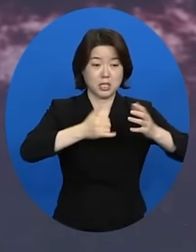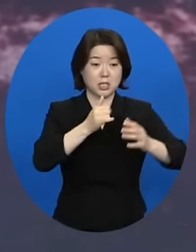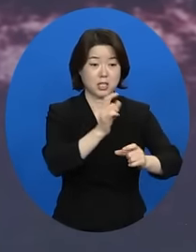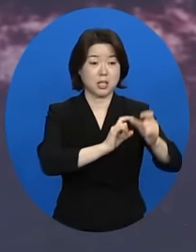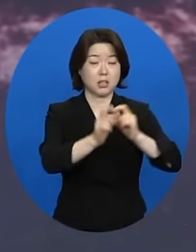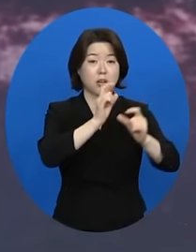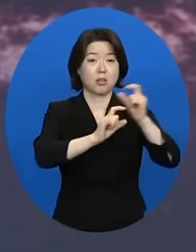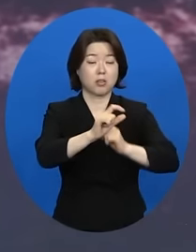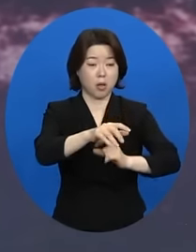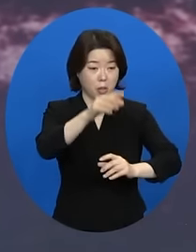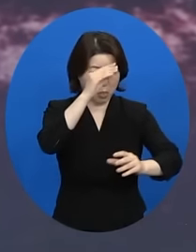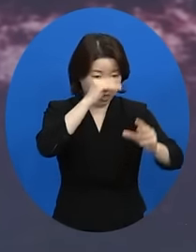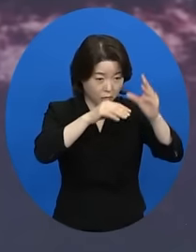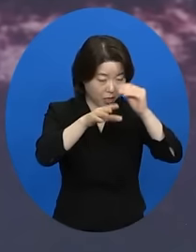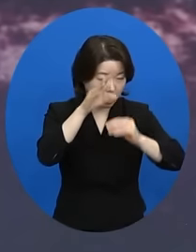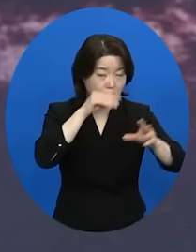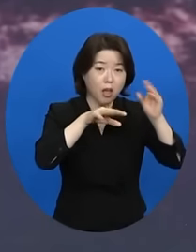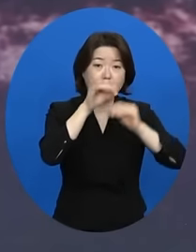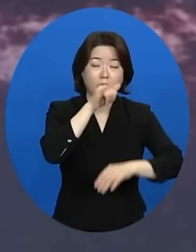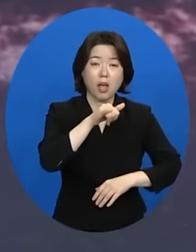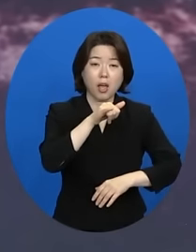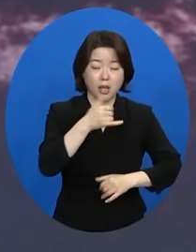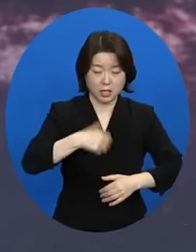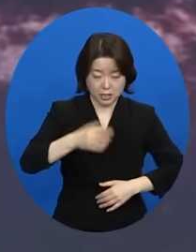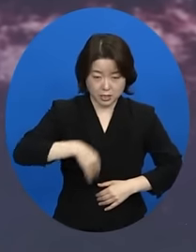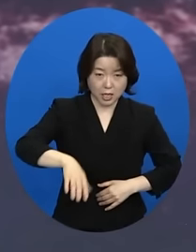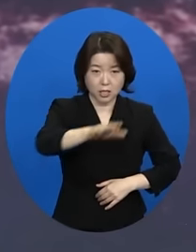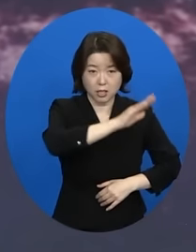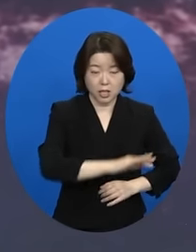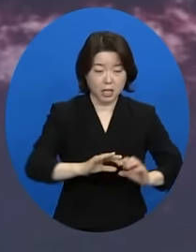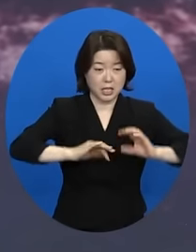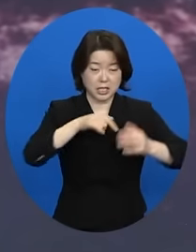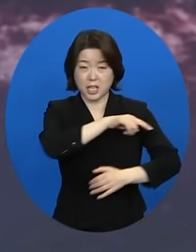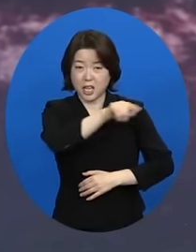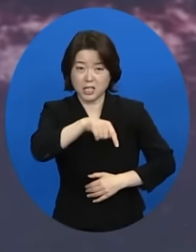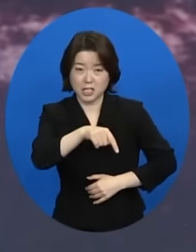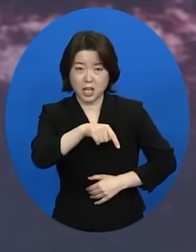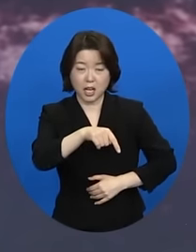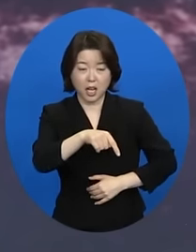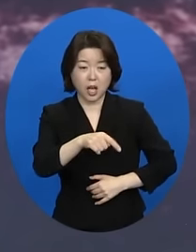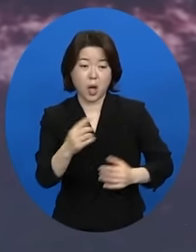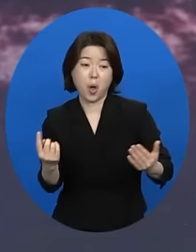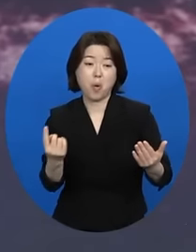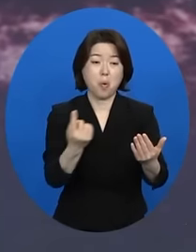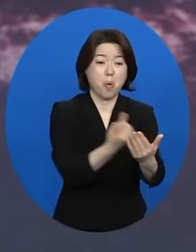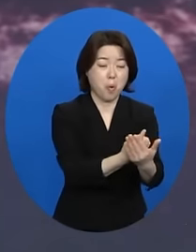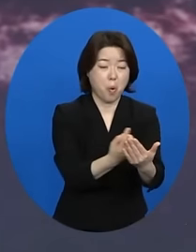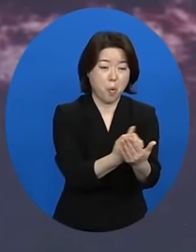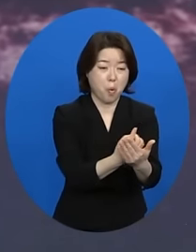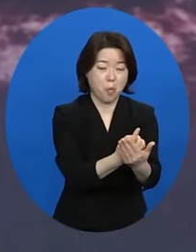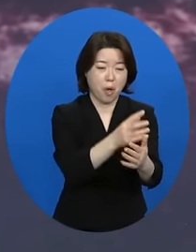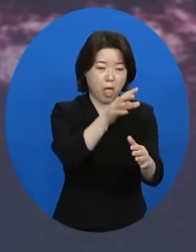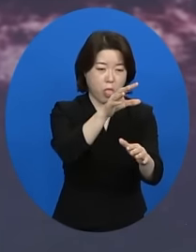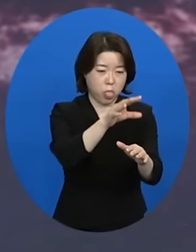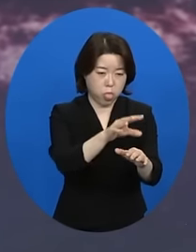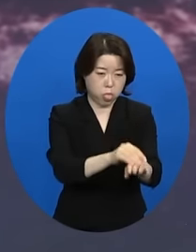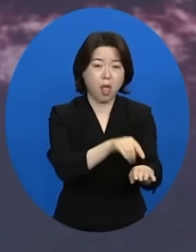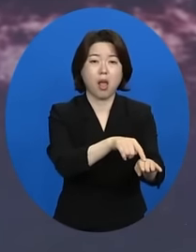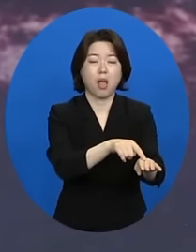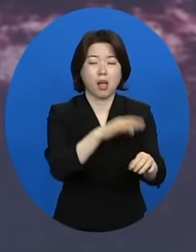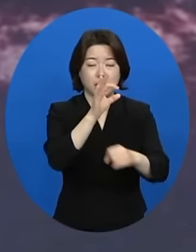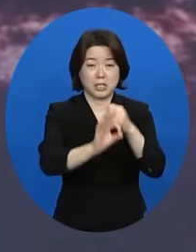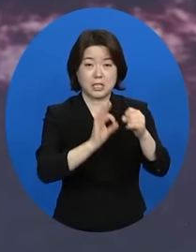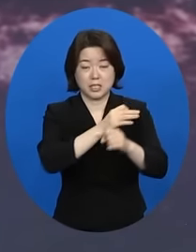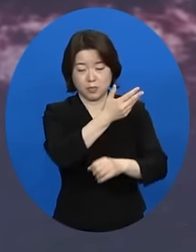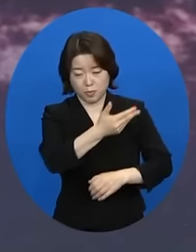더 닮아가는, 심지어 자녀들 전체가 세상, 이 세겜에 동화되어가는 지난 10년의 과정을